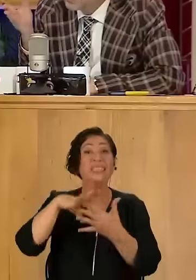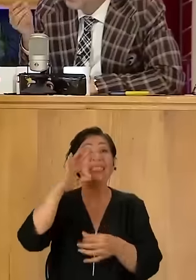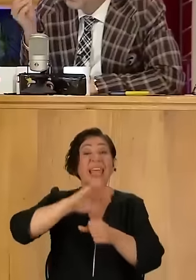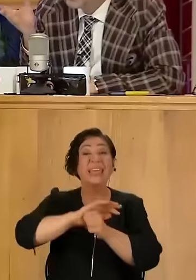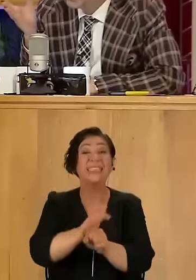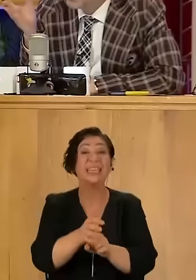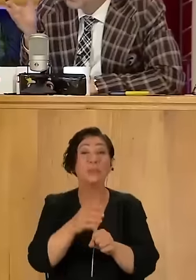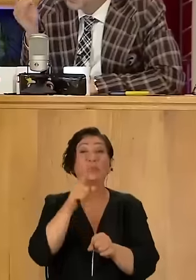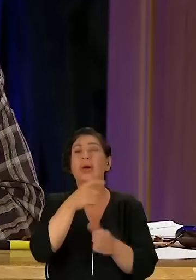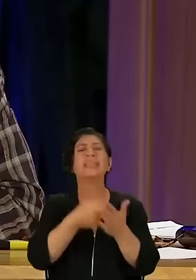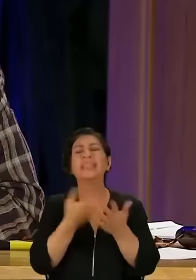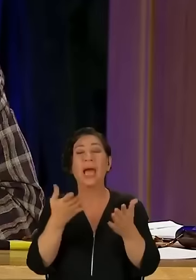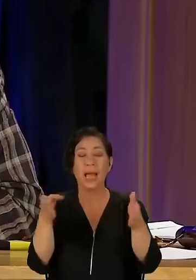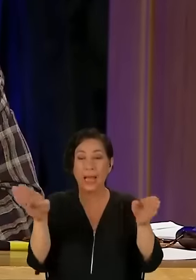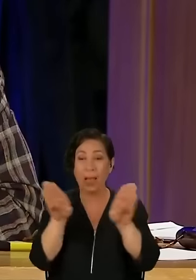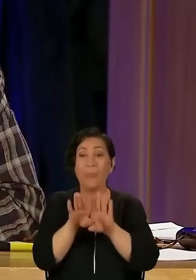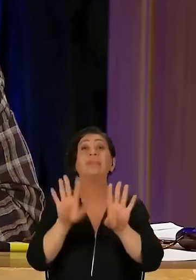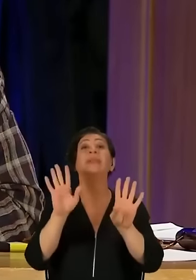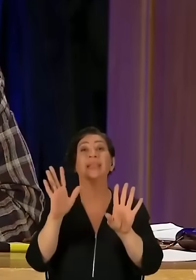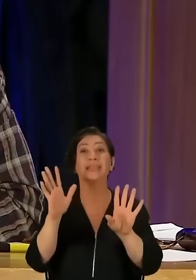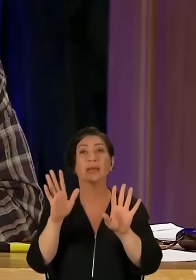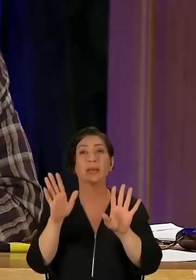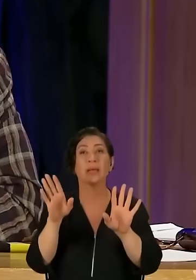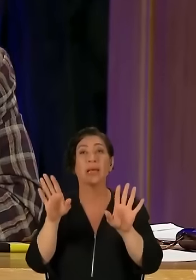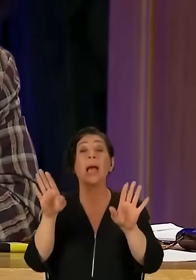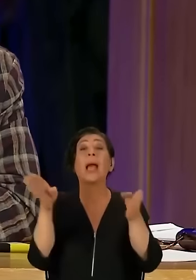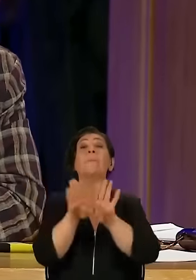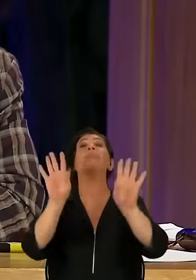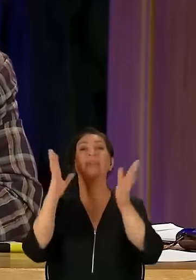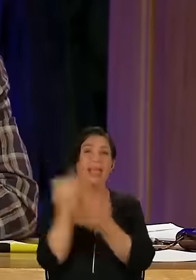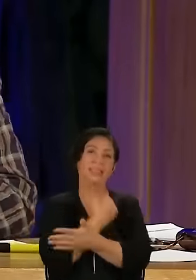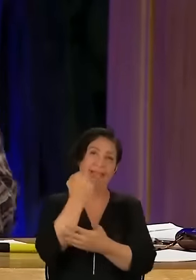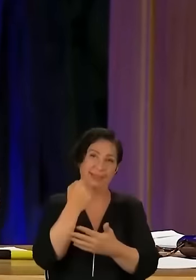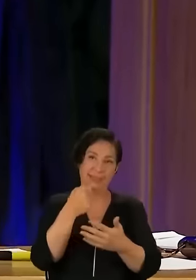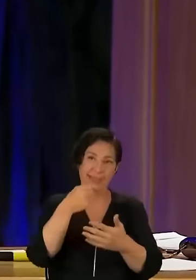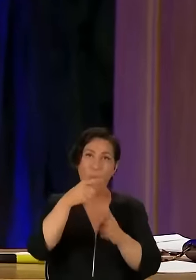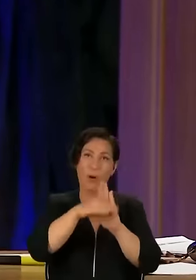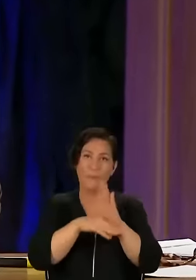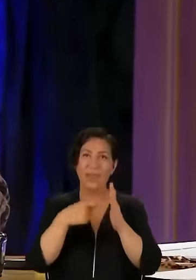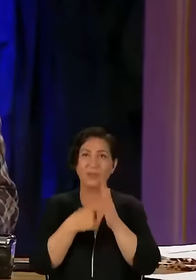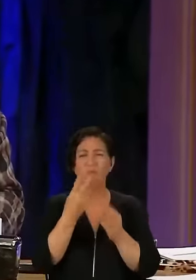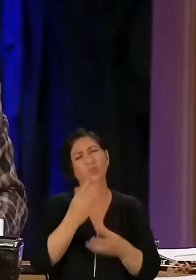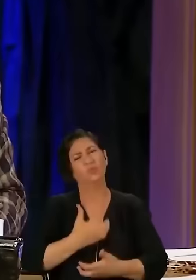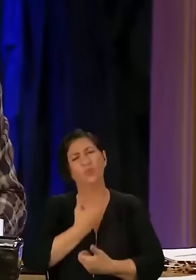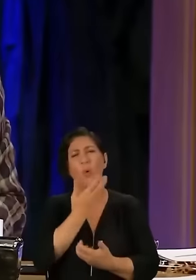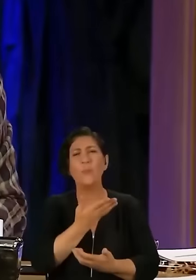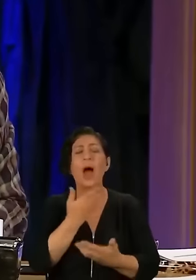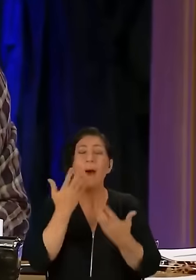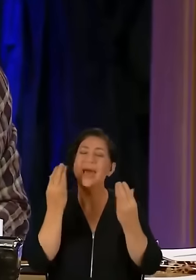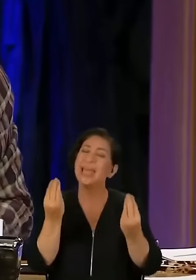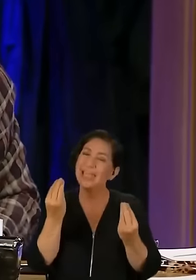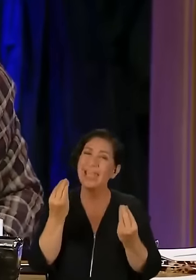insana eziyet. Neydi bunun adı? Kapanmadan kapanmadan kazan. Vallahi o kadar üzülüyorum ki. Ama